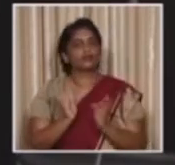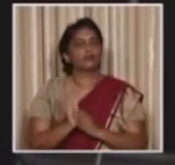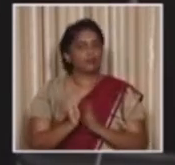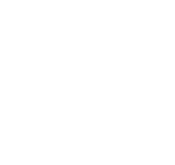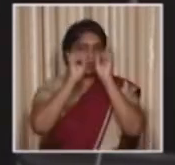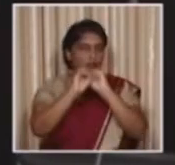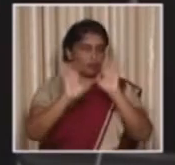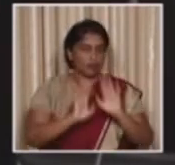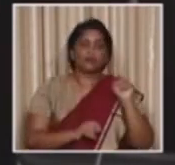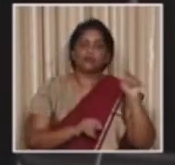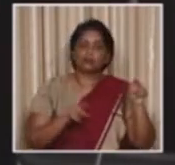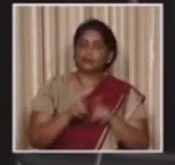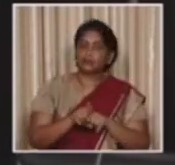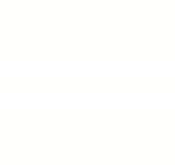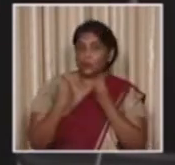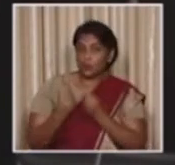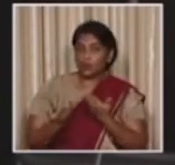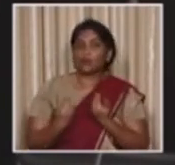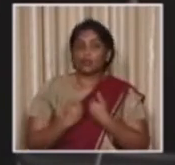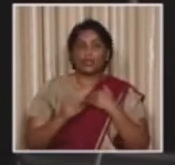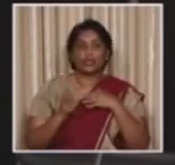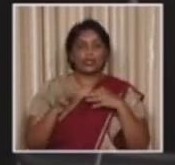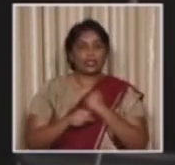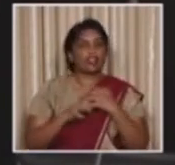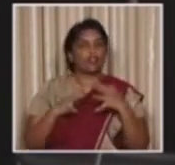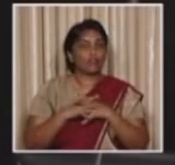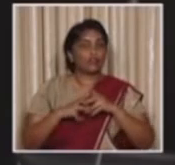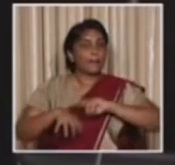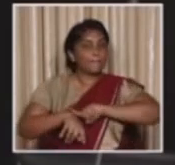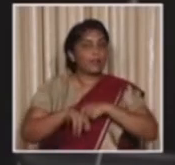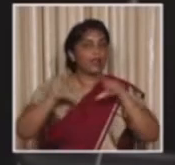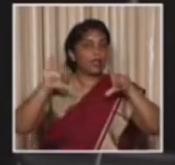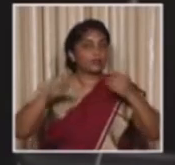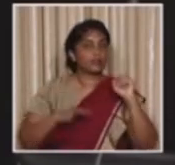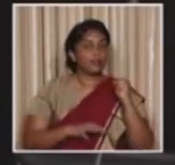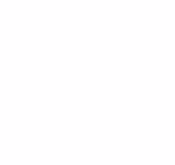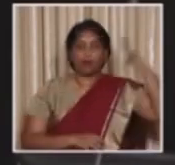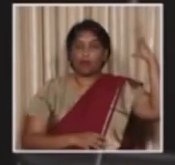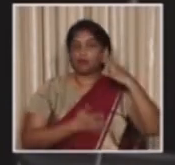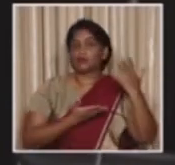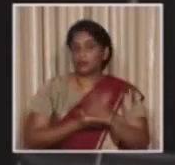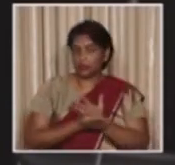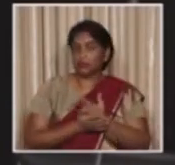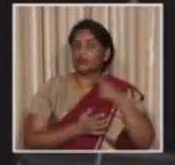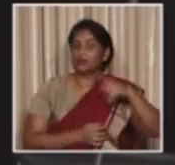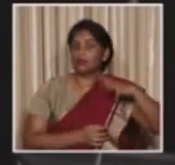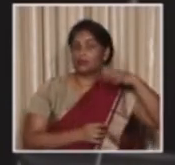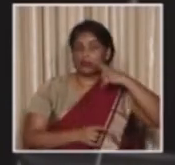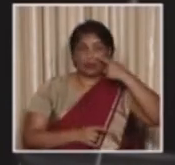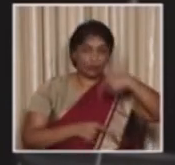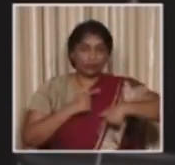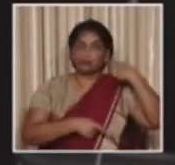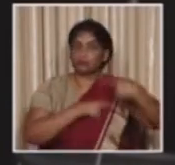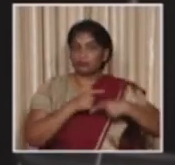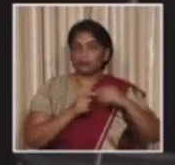දැනුවත් කරලා තියෙන්නේ ඒ අනුව අපිට අතිරේක තියෙනවා ගිගවොට් පැය 750ක් තාප විදුලියෙන් උත්පාදනය කරන්න. ඒසේ තාප විදුලියෙන් උත්පාදනය කරන එක